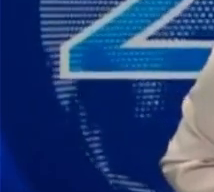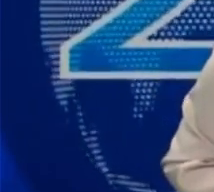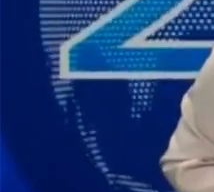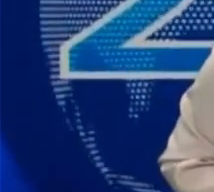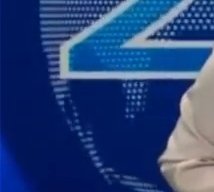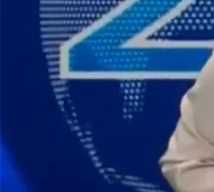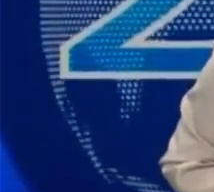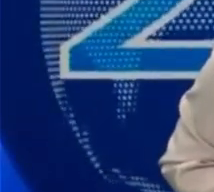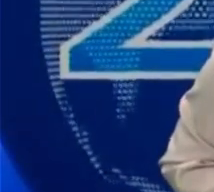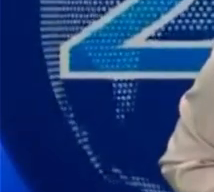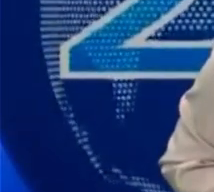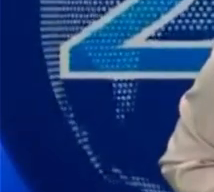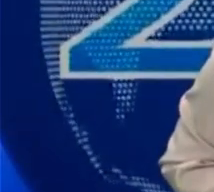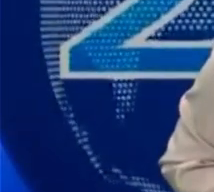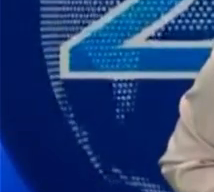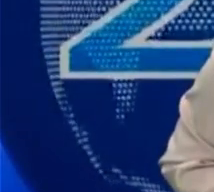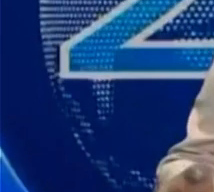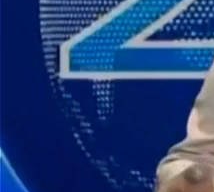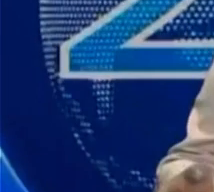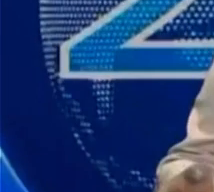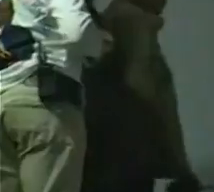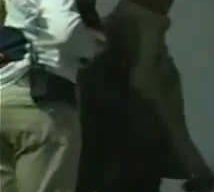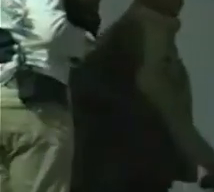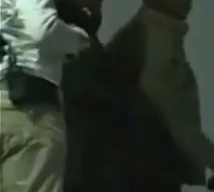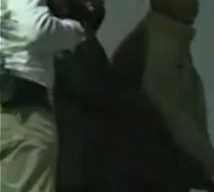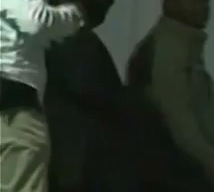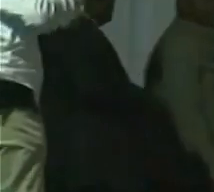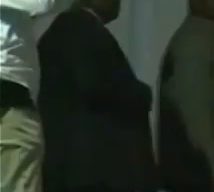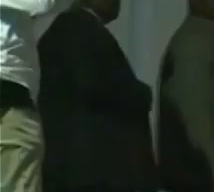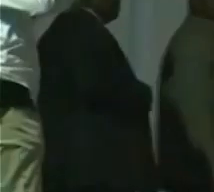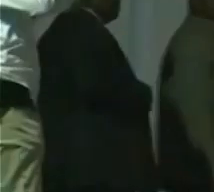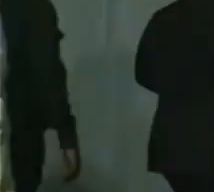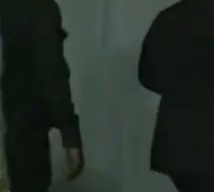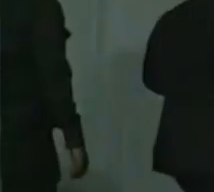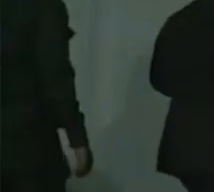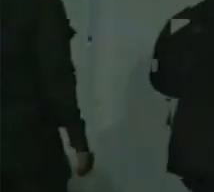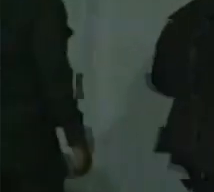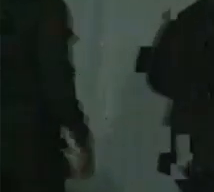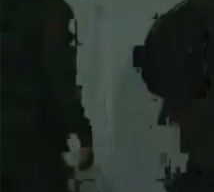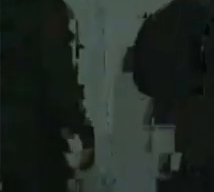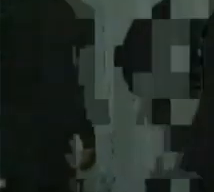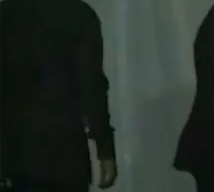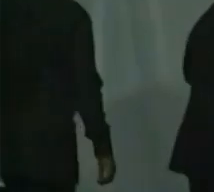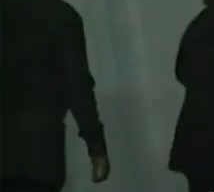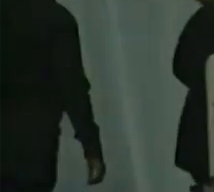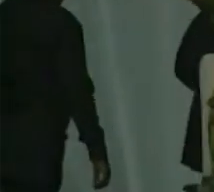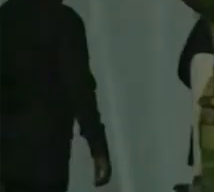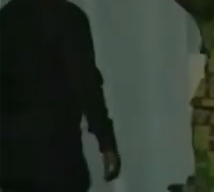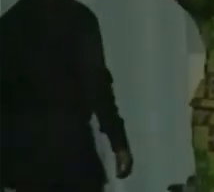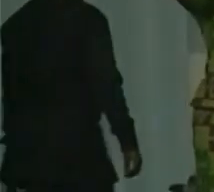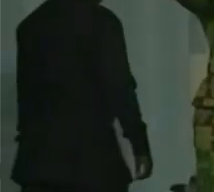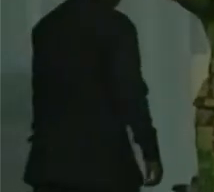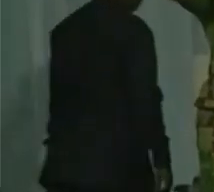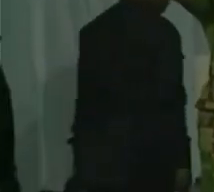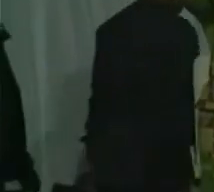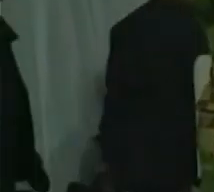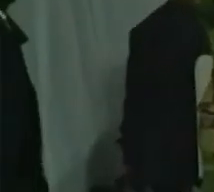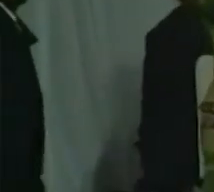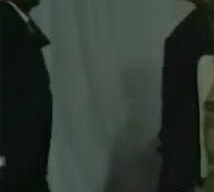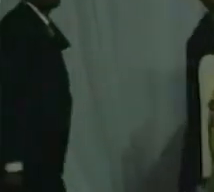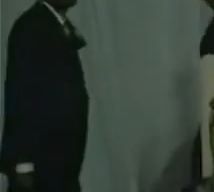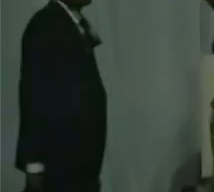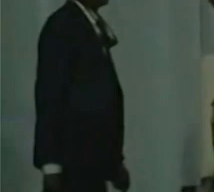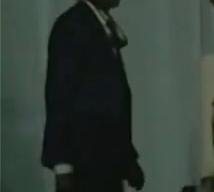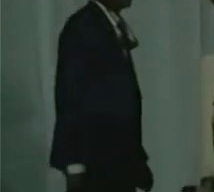Samaloudé, le chef de l'État, accueilli en par les Lualabais. Durant son séjour, le président de la République va procéder à